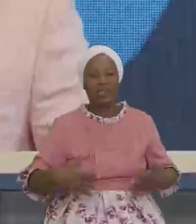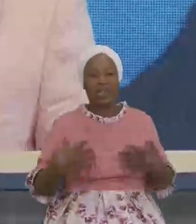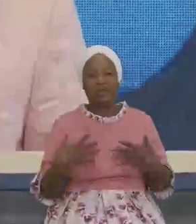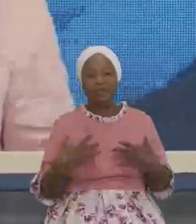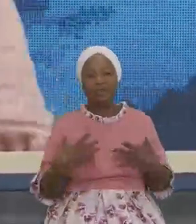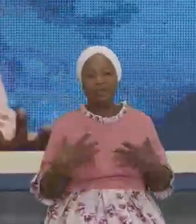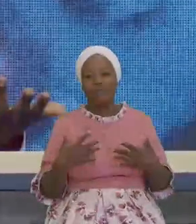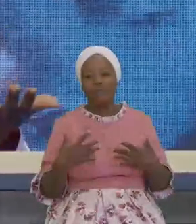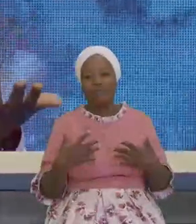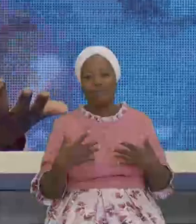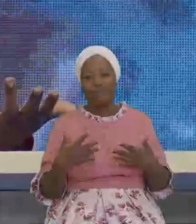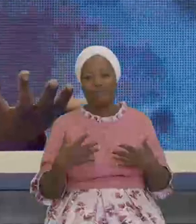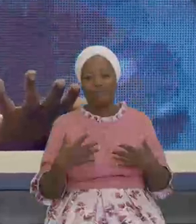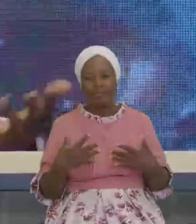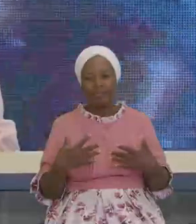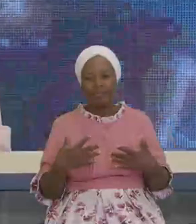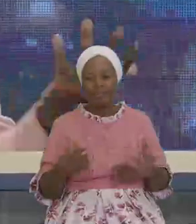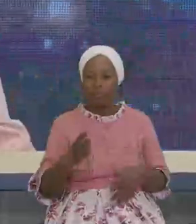tous.